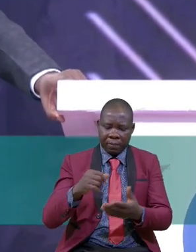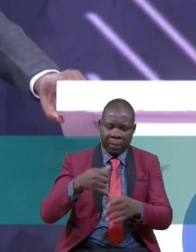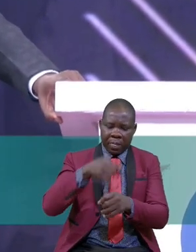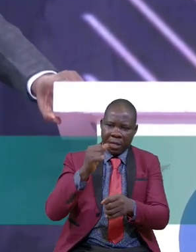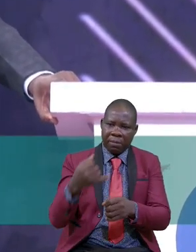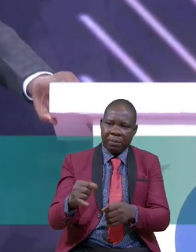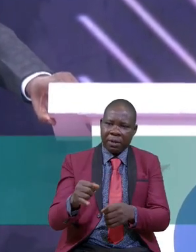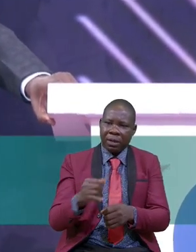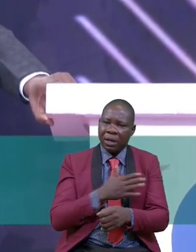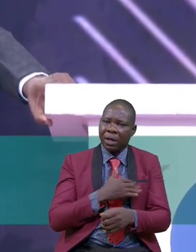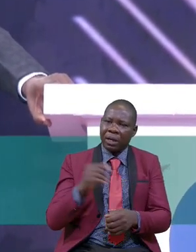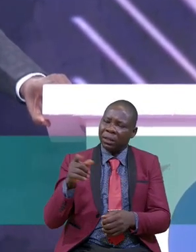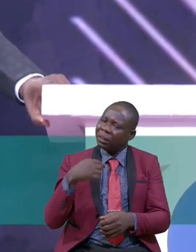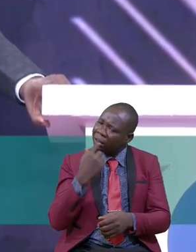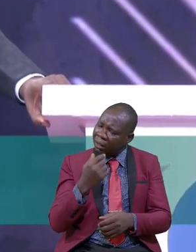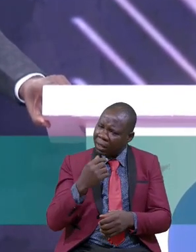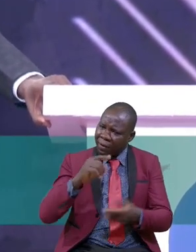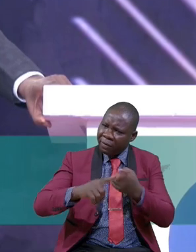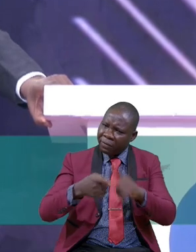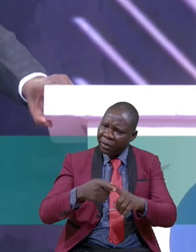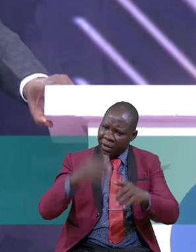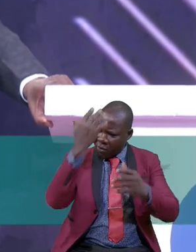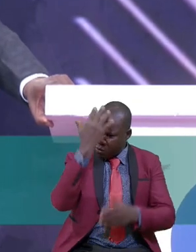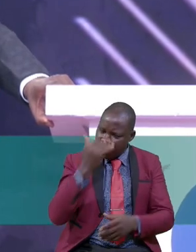ami, pourquoi tu me donnes le bic?